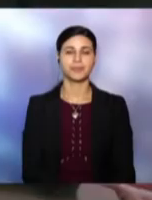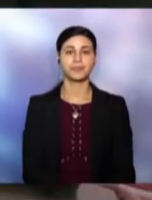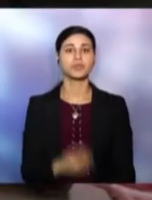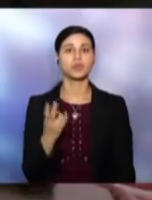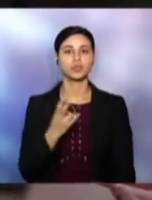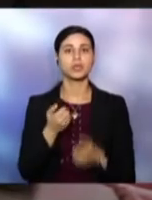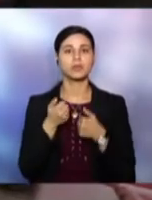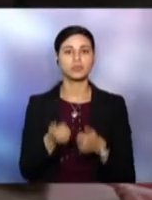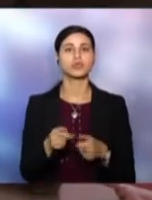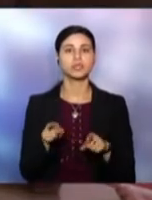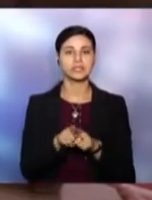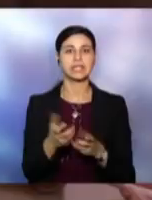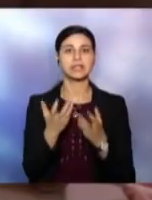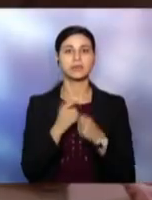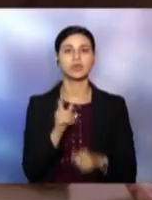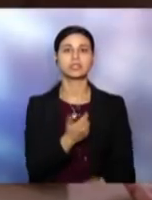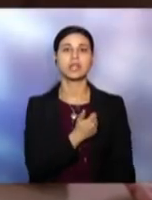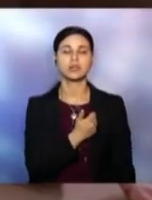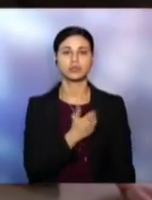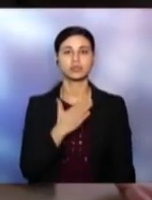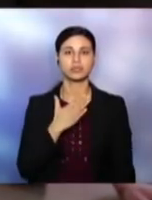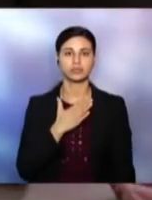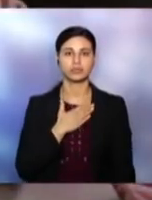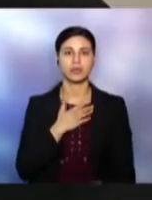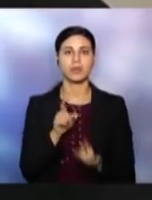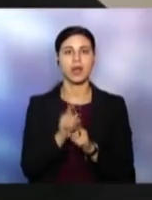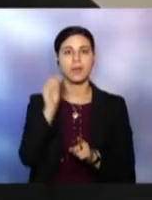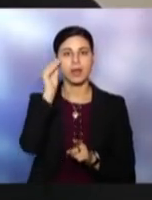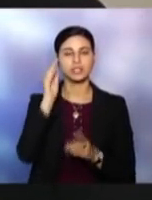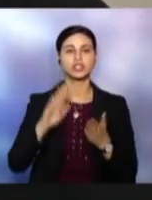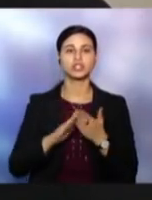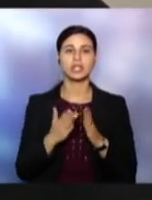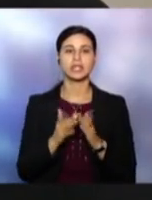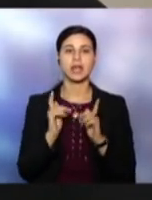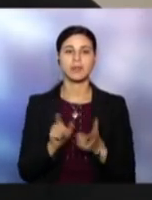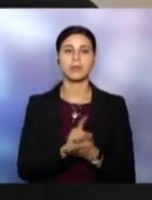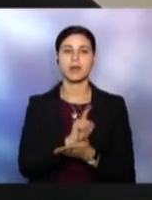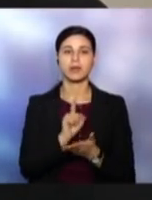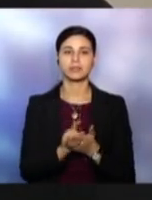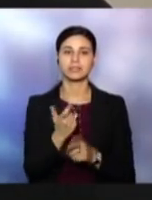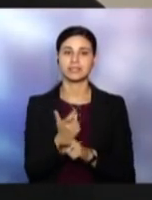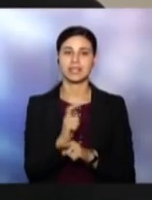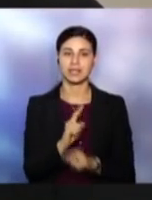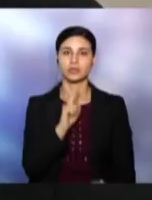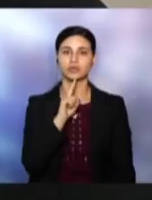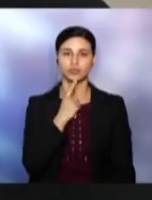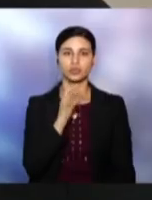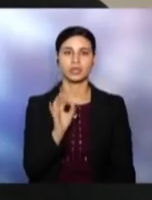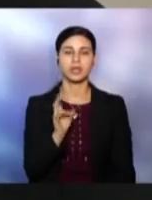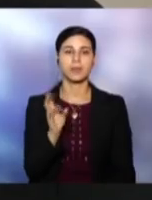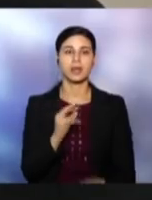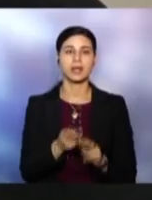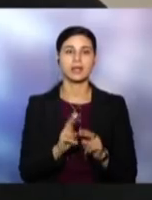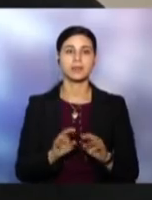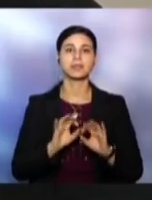რომ ისიც მიიღოს, რაც სურს და ჩემ თანაც გაითვალისწინოს. ეს ხდება შეთანხმების საფუძველზე. მართალია, ეს ძალიან რთულია, მაგრამ იმის